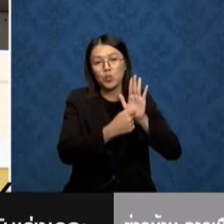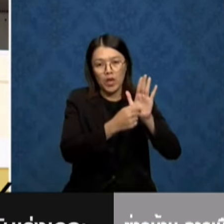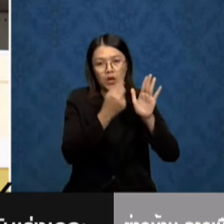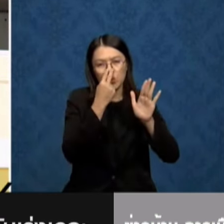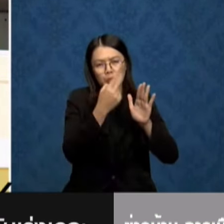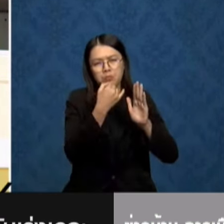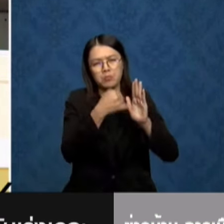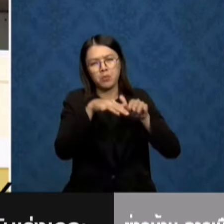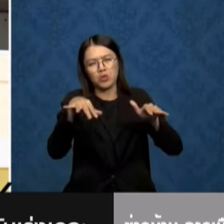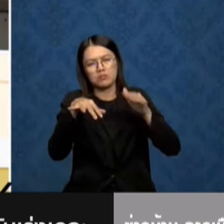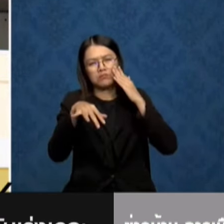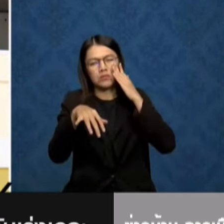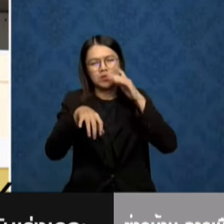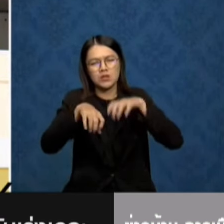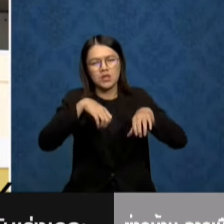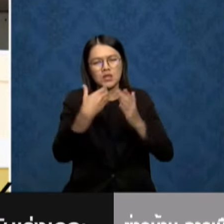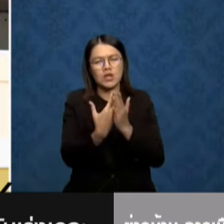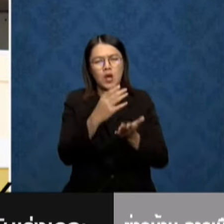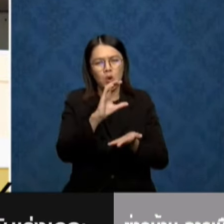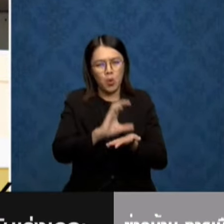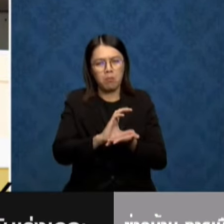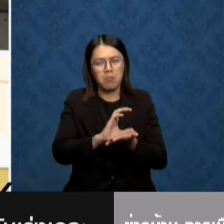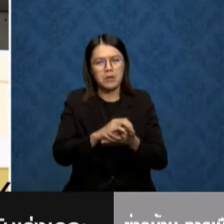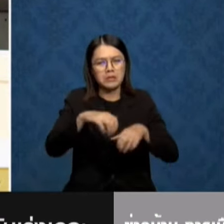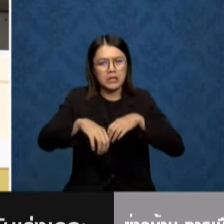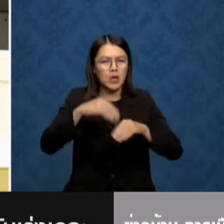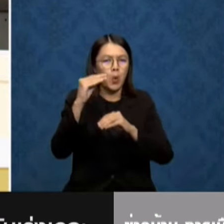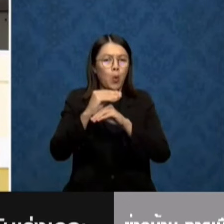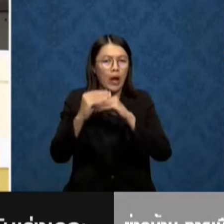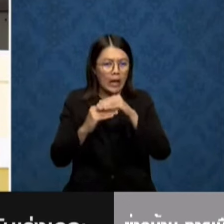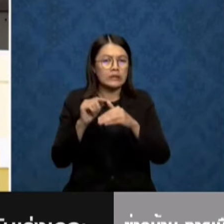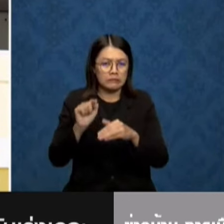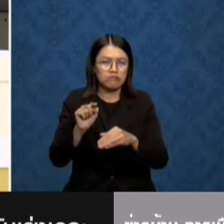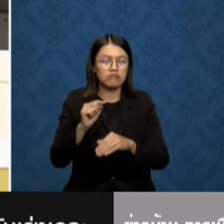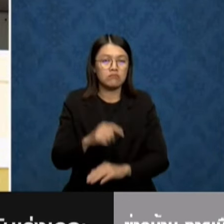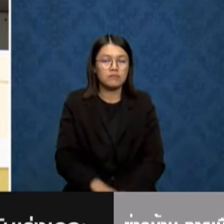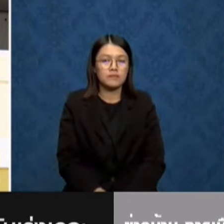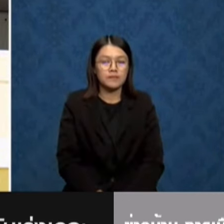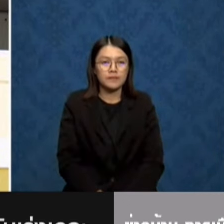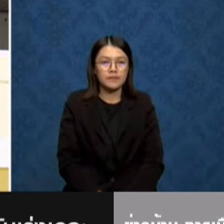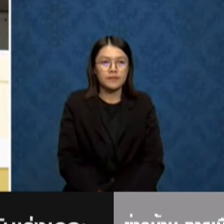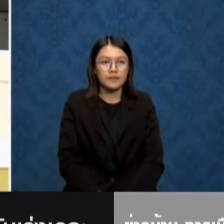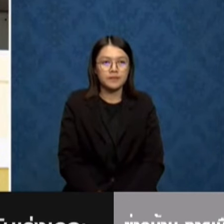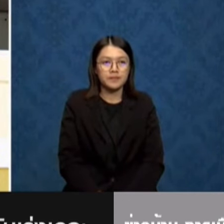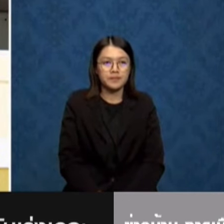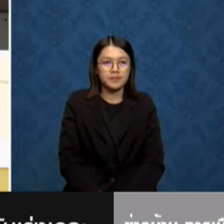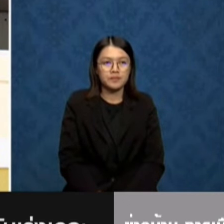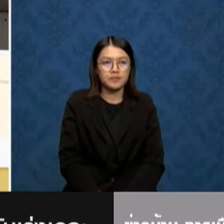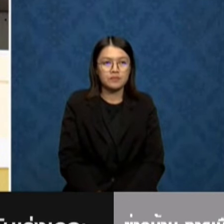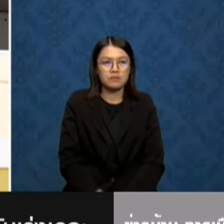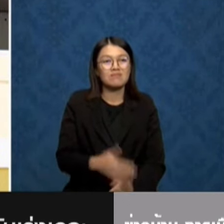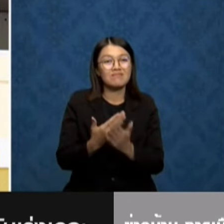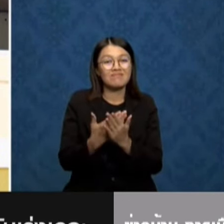ส่งให้องค์กรอิสระเนี่ยตีความในอนาคต ครับ แล้วก็ขอรัฐบาลเนี่ยอย่ามองข้ามปัญหาเศรษฐกิจที่เคยเกิดขึ้นที่ประเทศก